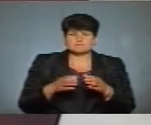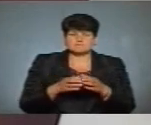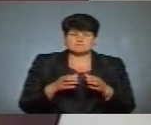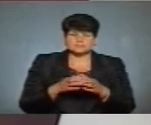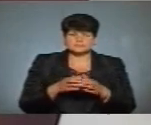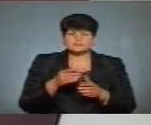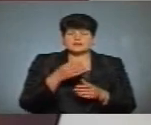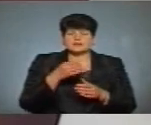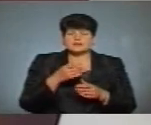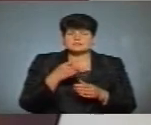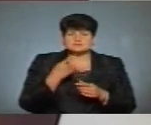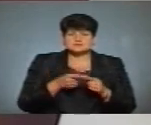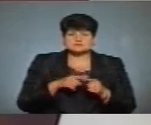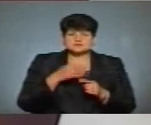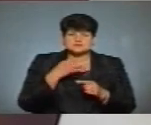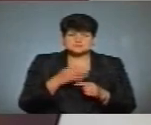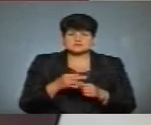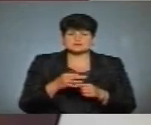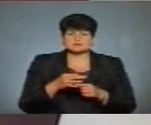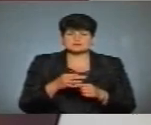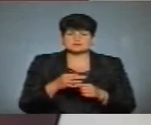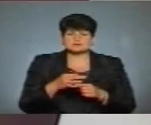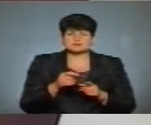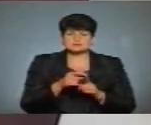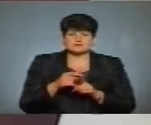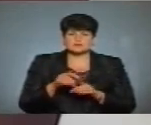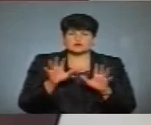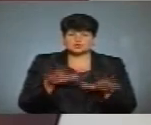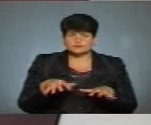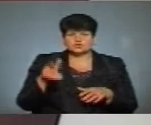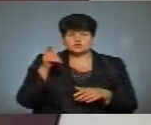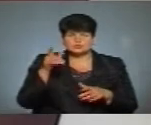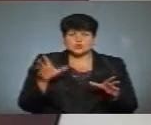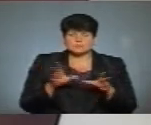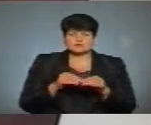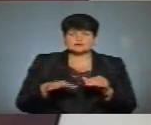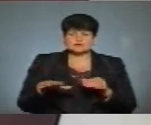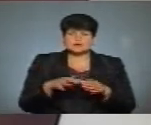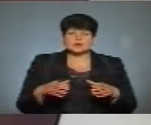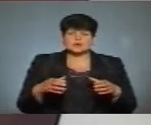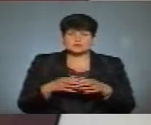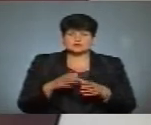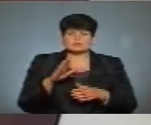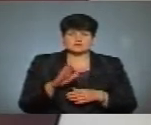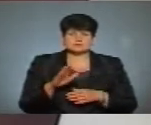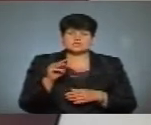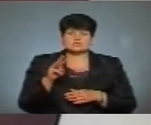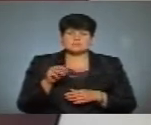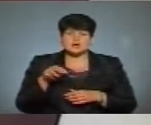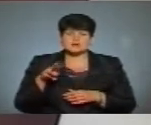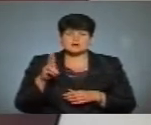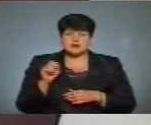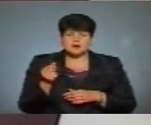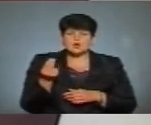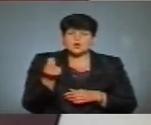Чортків» Анатолій Петльований. За його словами, за словами голови Чортківської об'єднаної територіальної громади Володимира Шматька, грошей